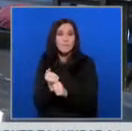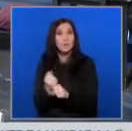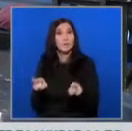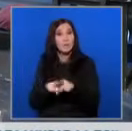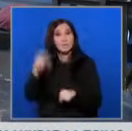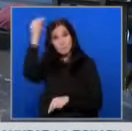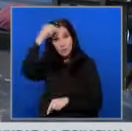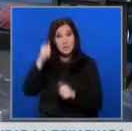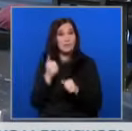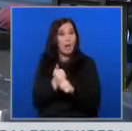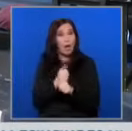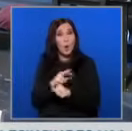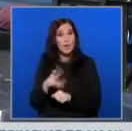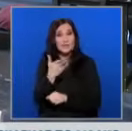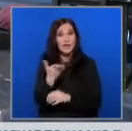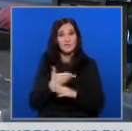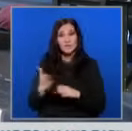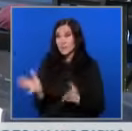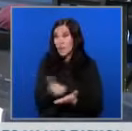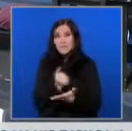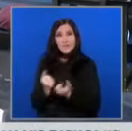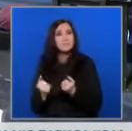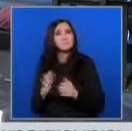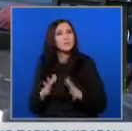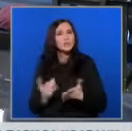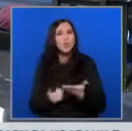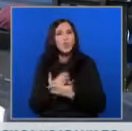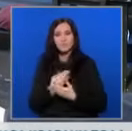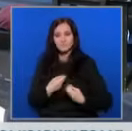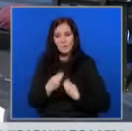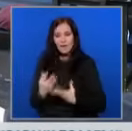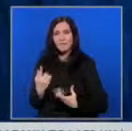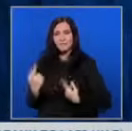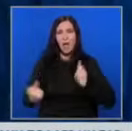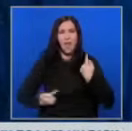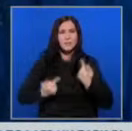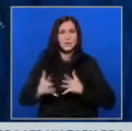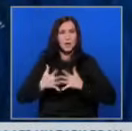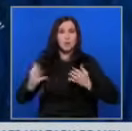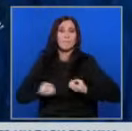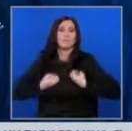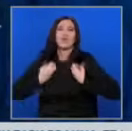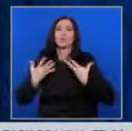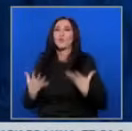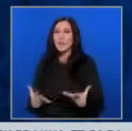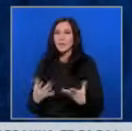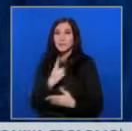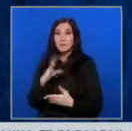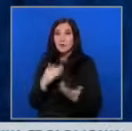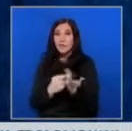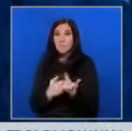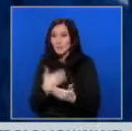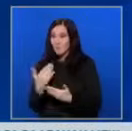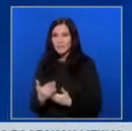с българските си колеги. С тях винаги откривам нещо ново. Даряват ме с енергия и огромно вдъхновение. За първи път